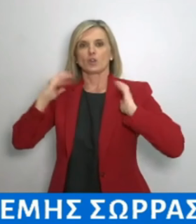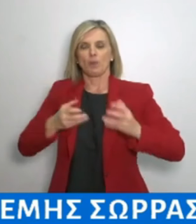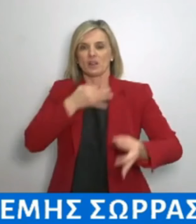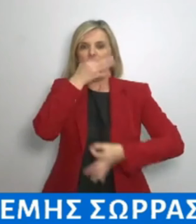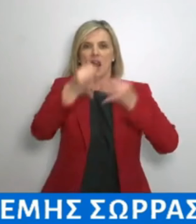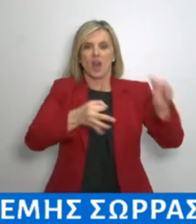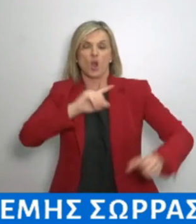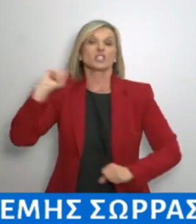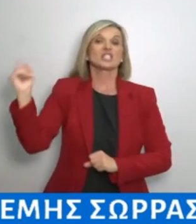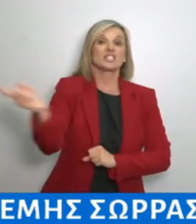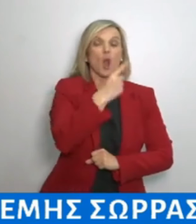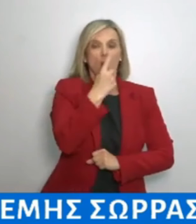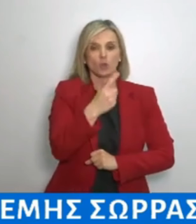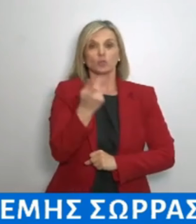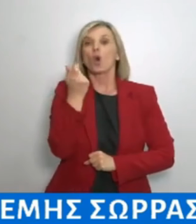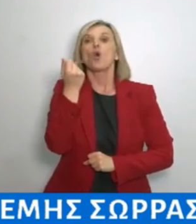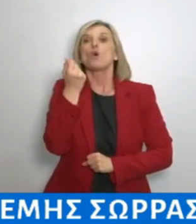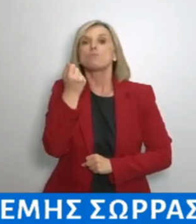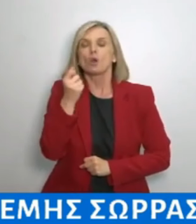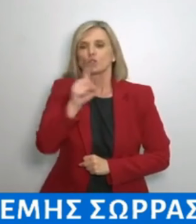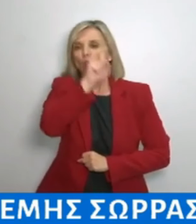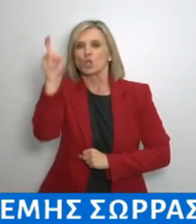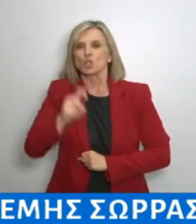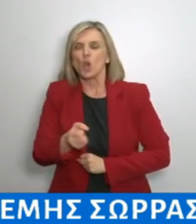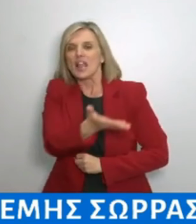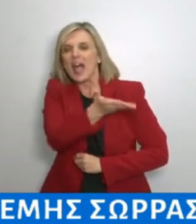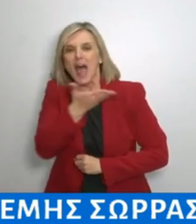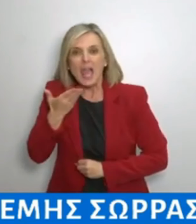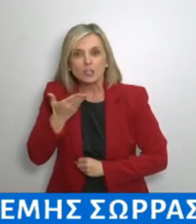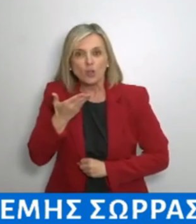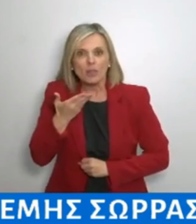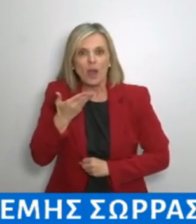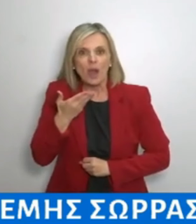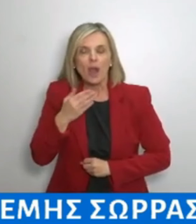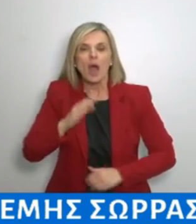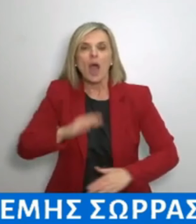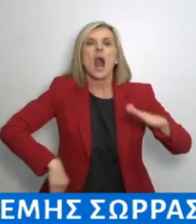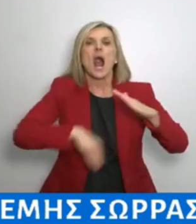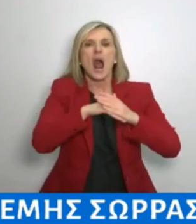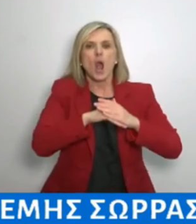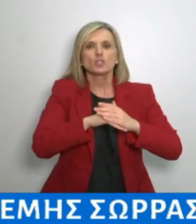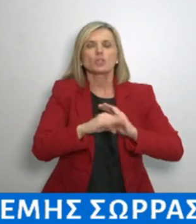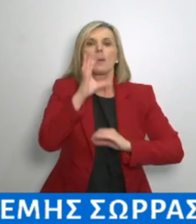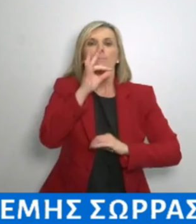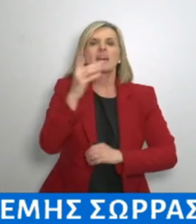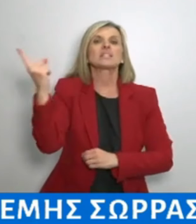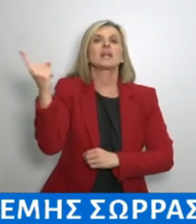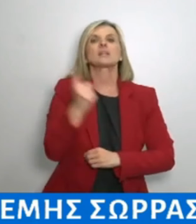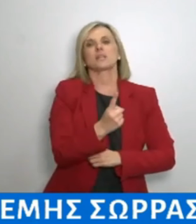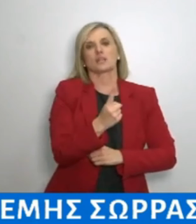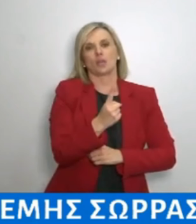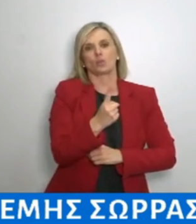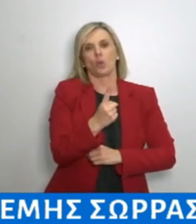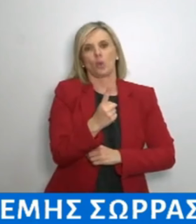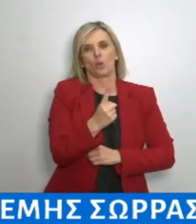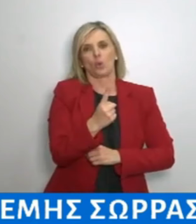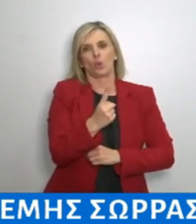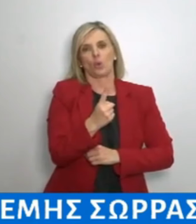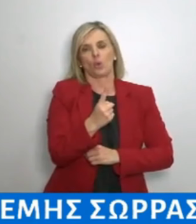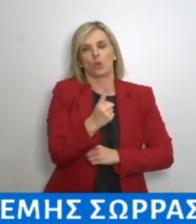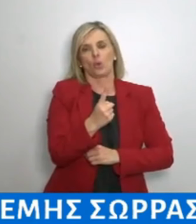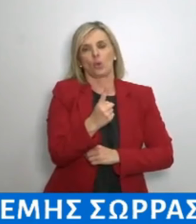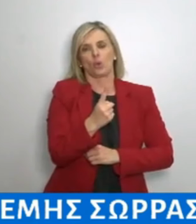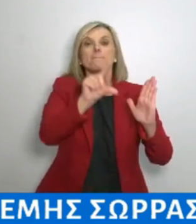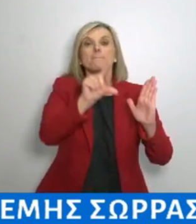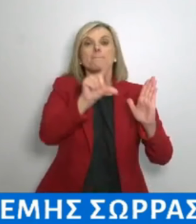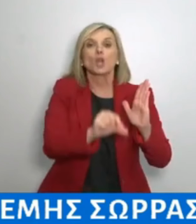όλους ότι το κόστος ζωής, το κόστος διαβίωσης δεν θα ξεπερνάει το 50% του